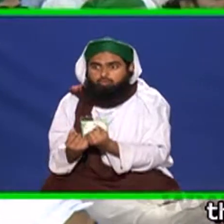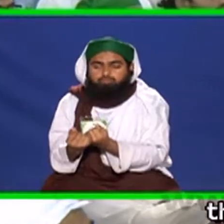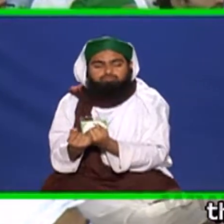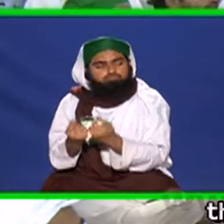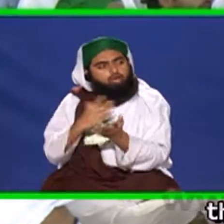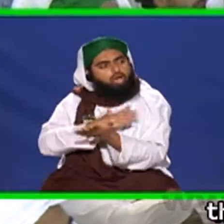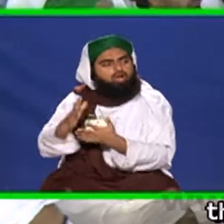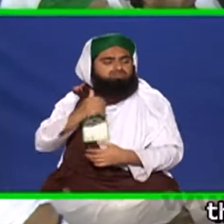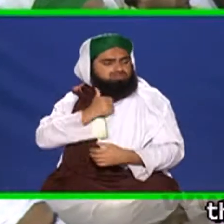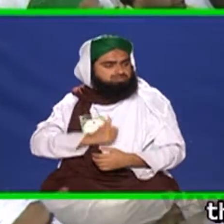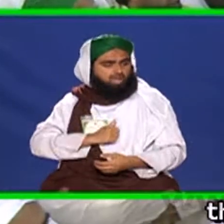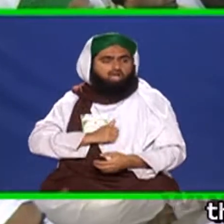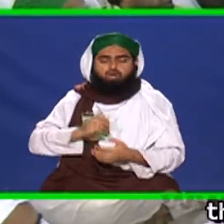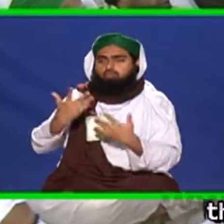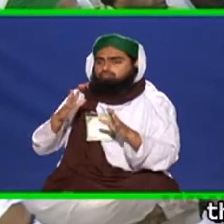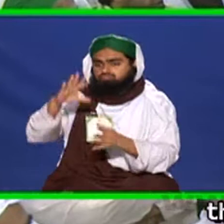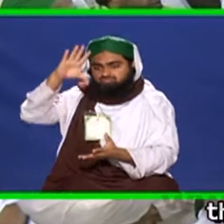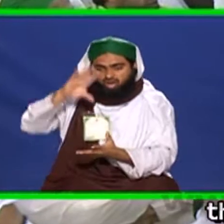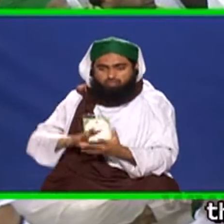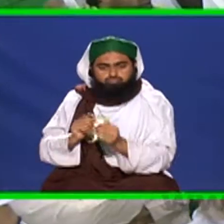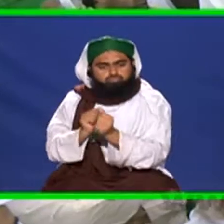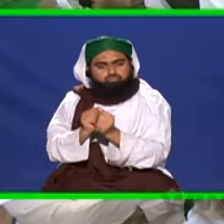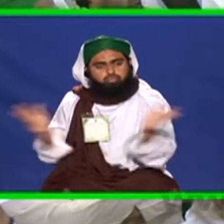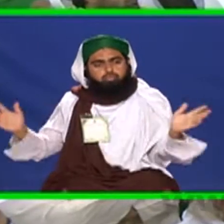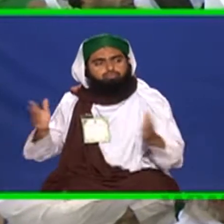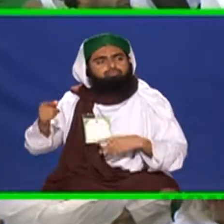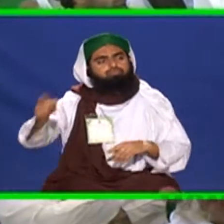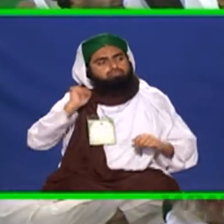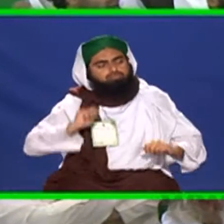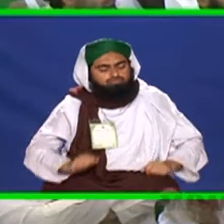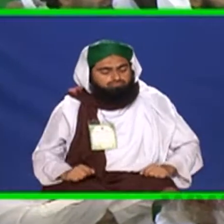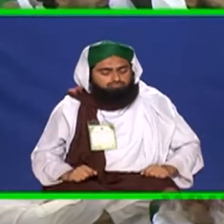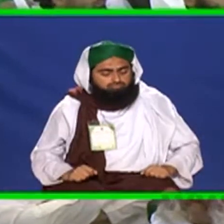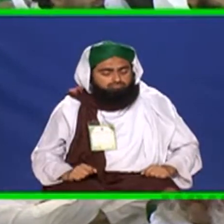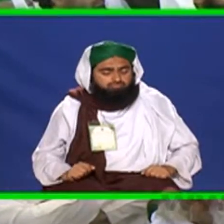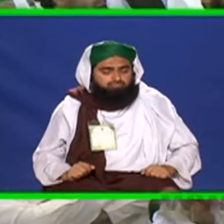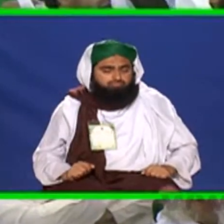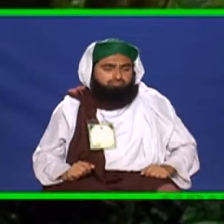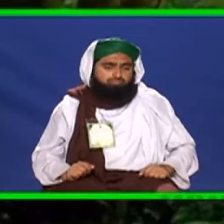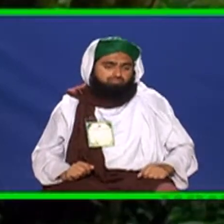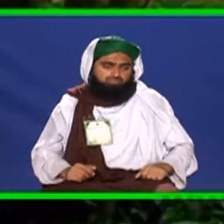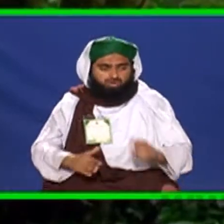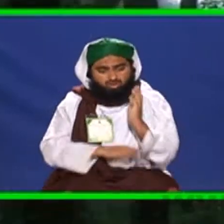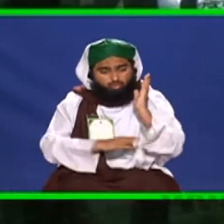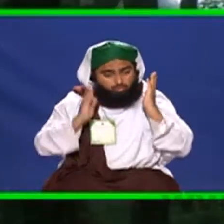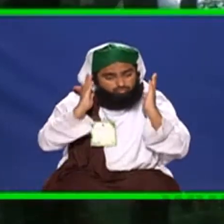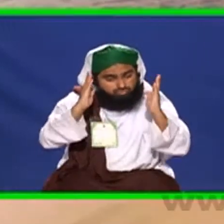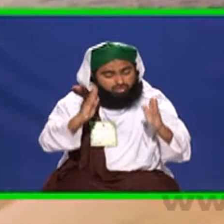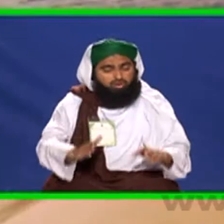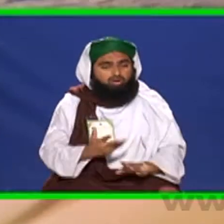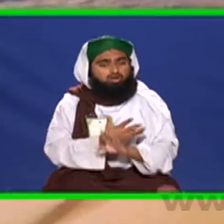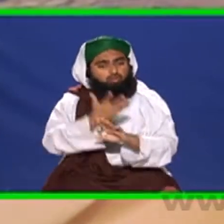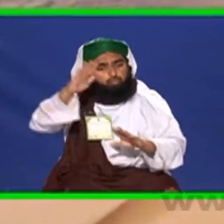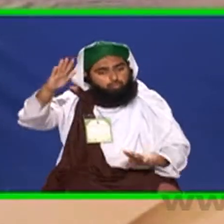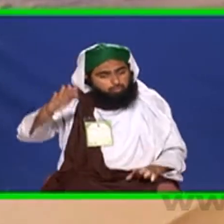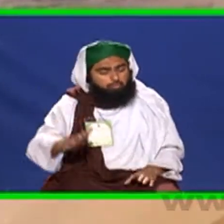रियासत को वो भी बर्दाश्त न कर सके, वो भी फट। इस कदर आपने, इस कदर में जंगलों में